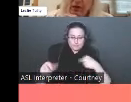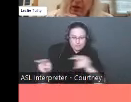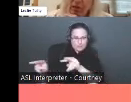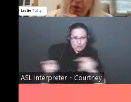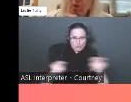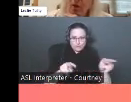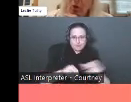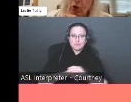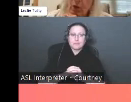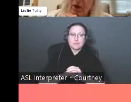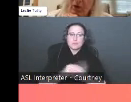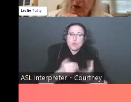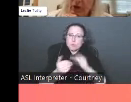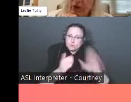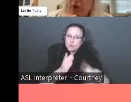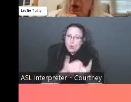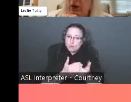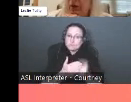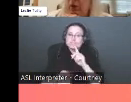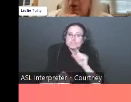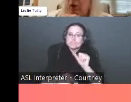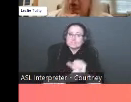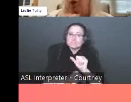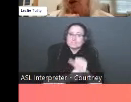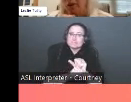enfants. Donc,